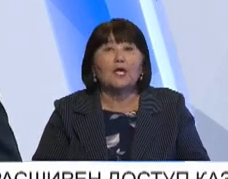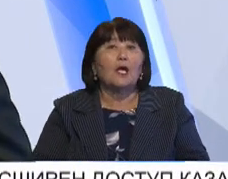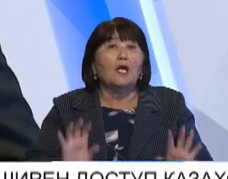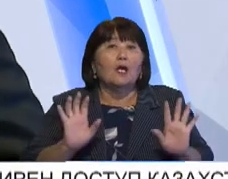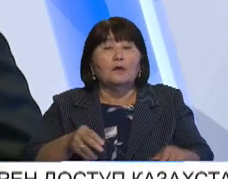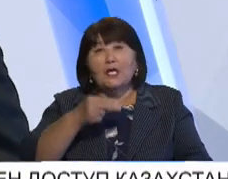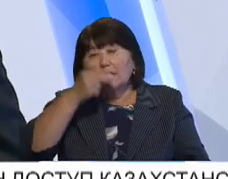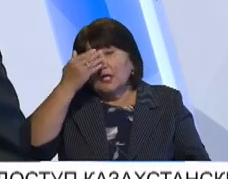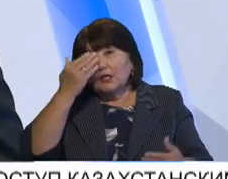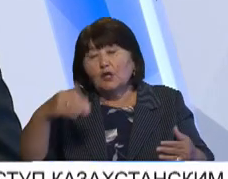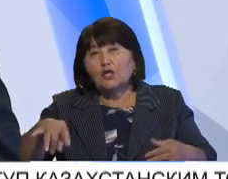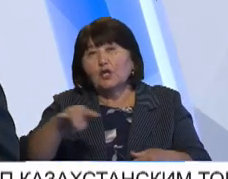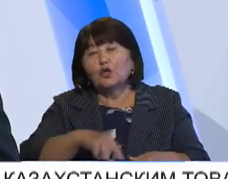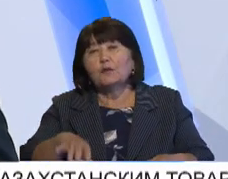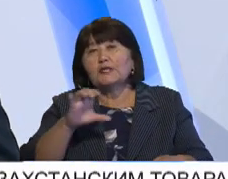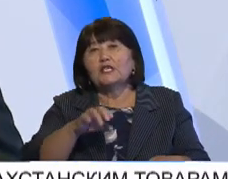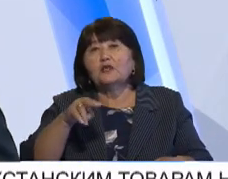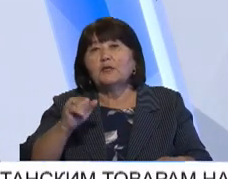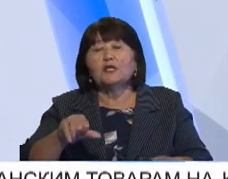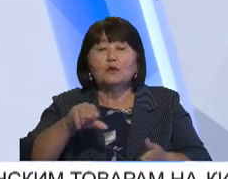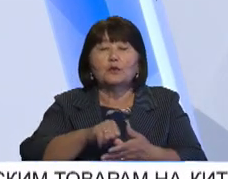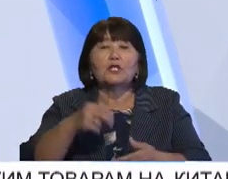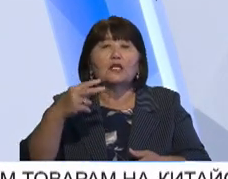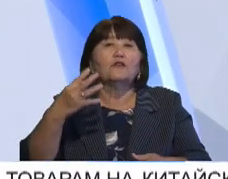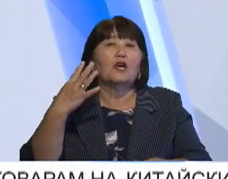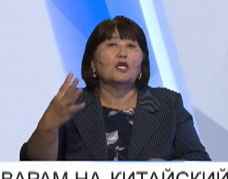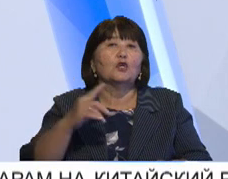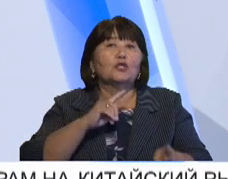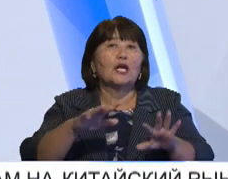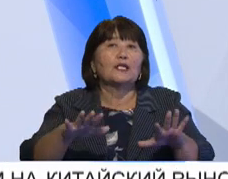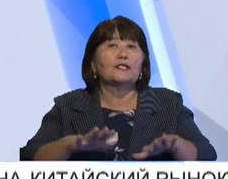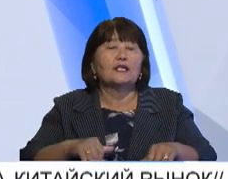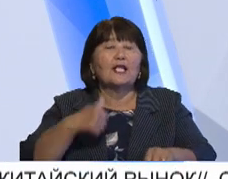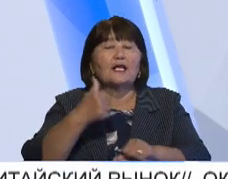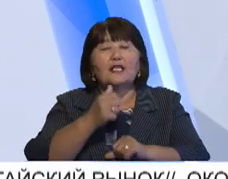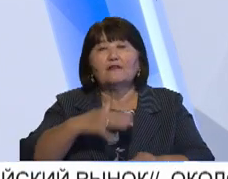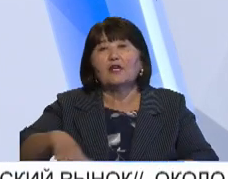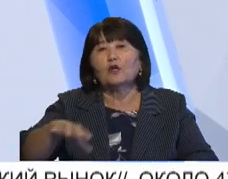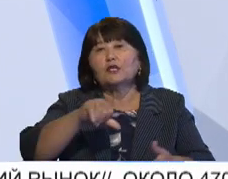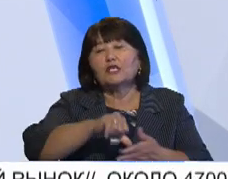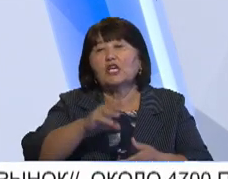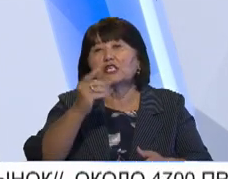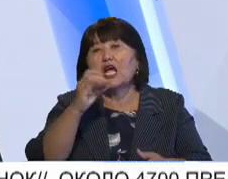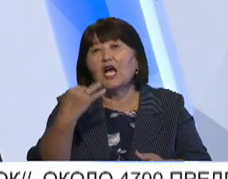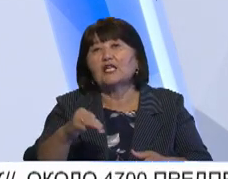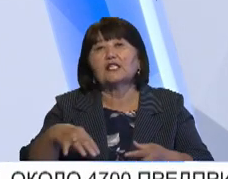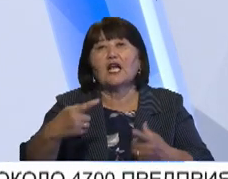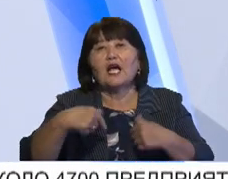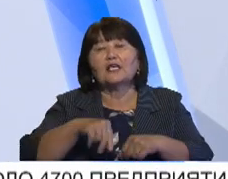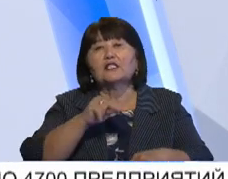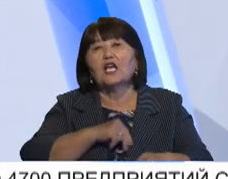председатель Китайской Народной Республики си цин пинь примет участие в двадцать четвёртом заседании совета глав государств членов шанхайской организации